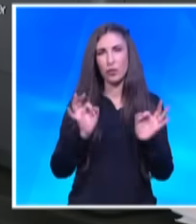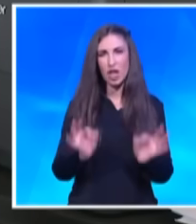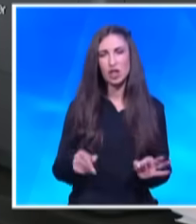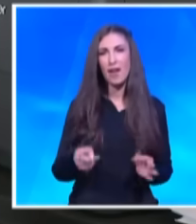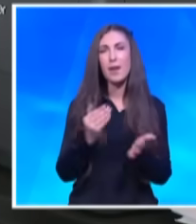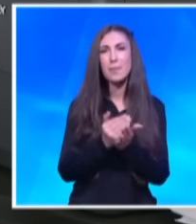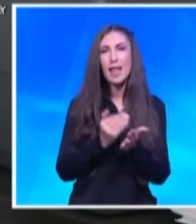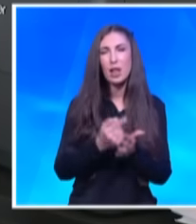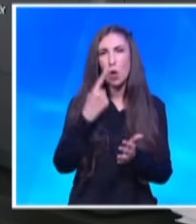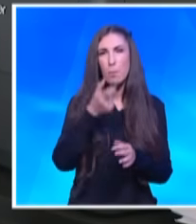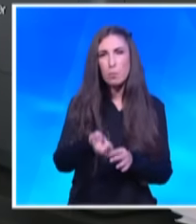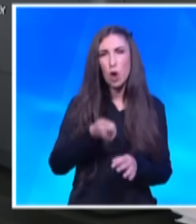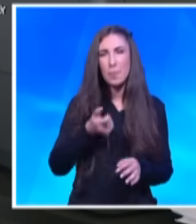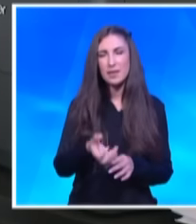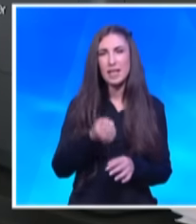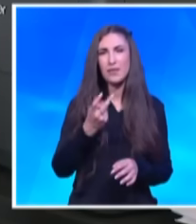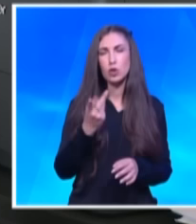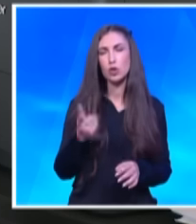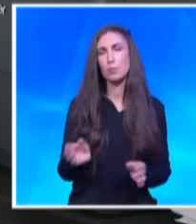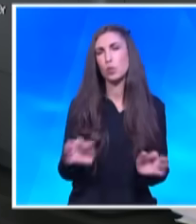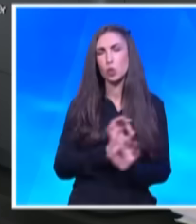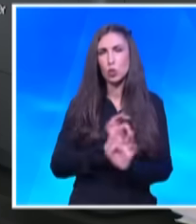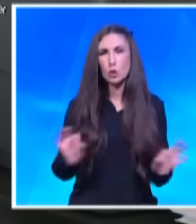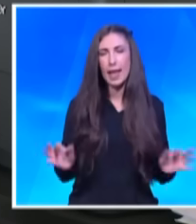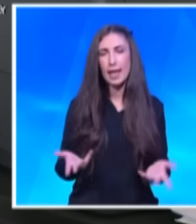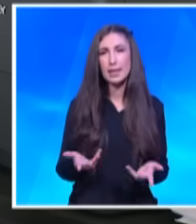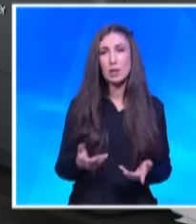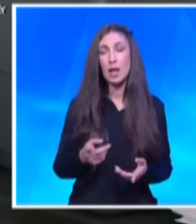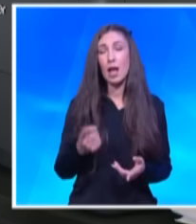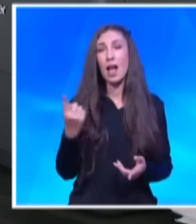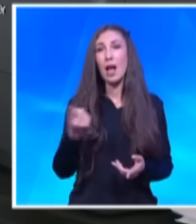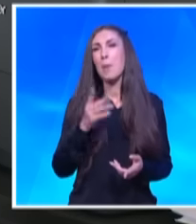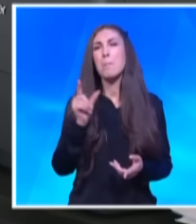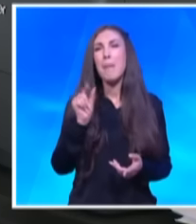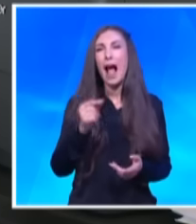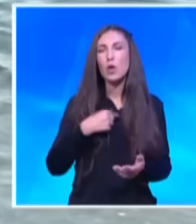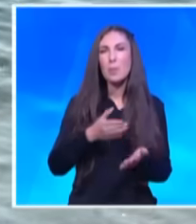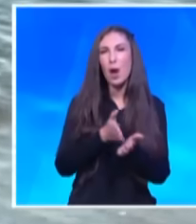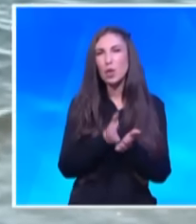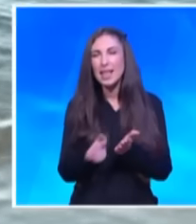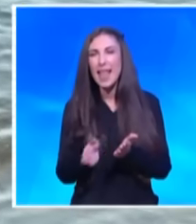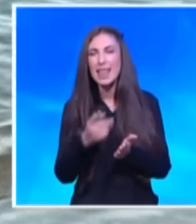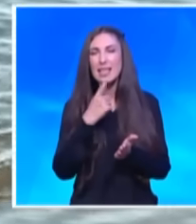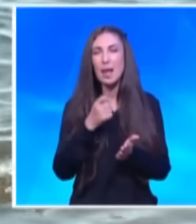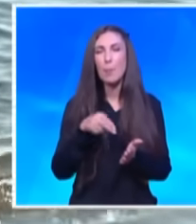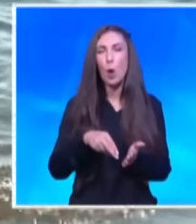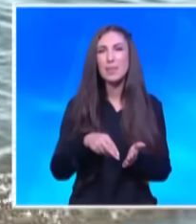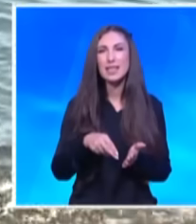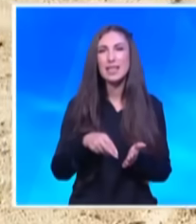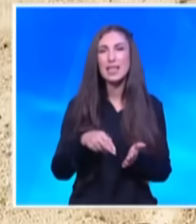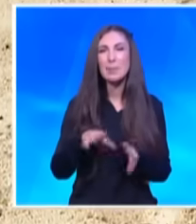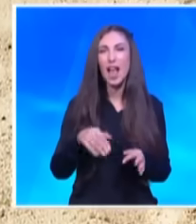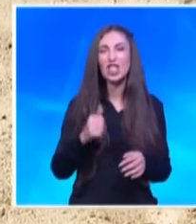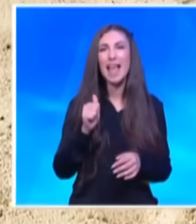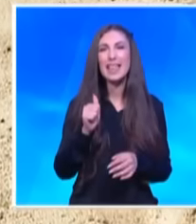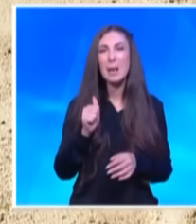от пробите взети на 28 са чудесни. Това, което имахме като много малки отклонения на Попския плаж и на Атлиман,